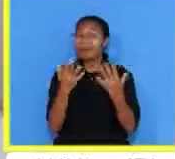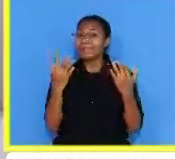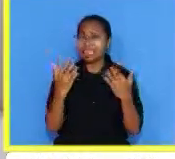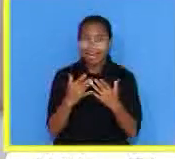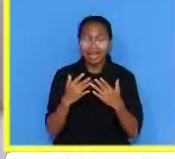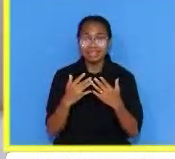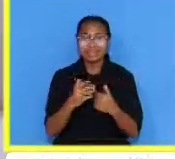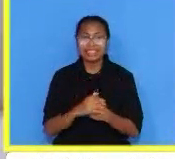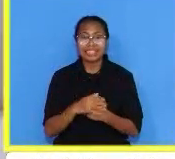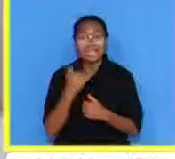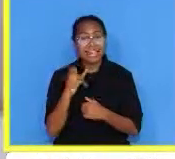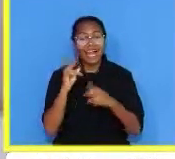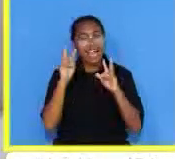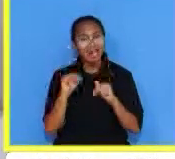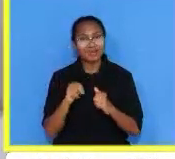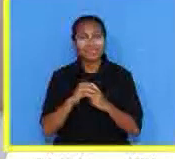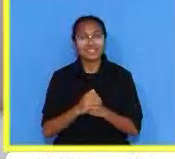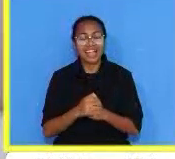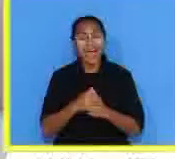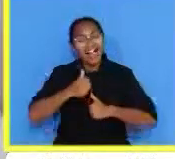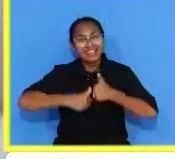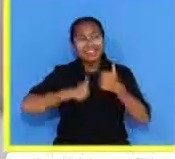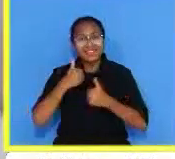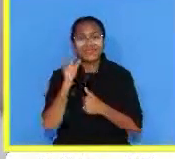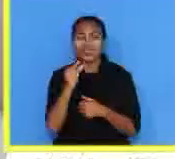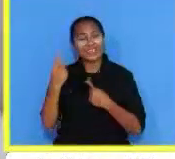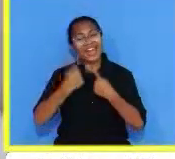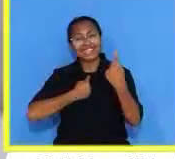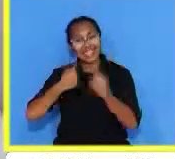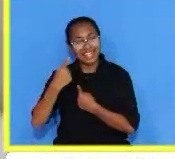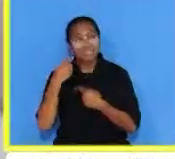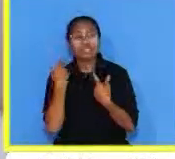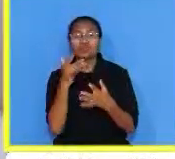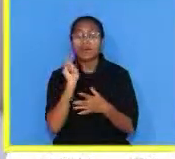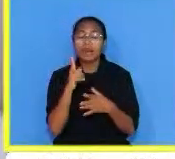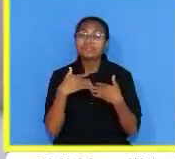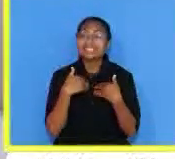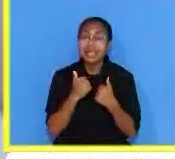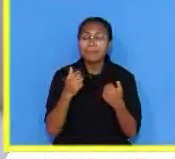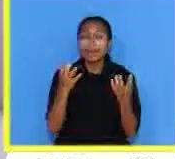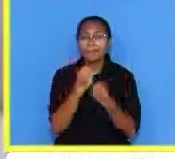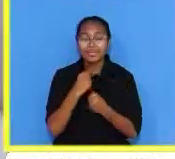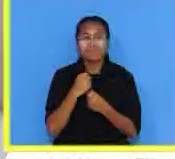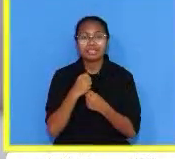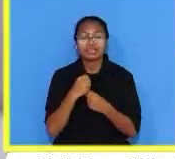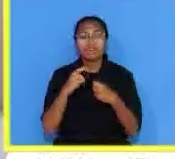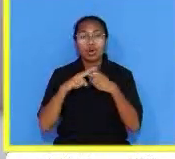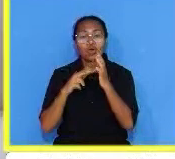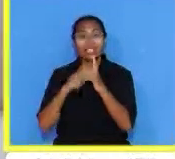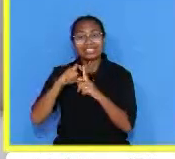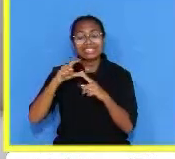yang harus aktif untuk datang supaya bisa mendapat vaksinasi.